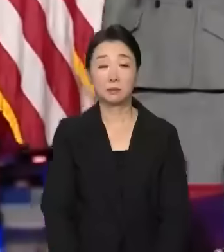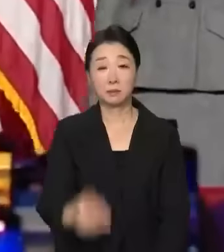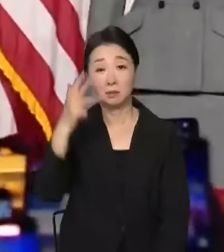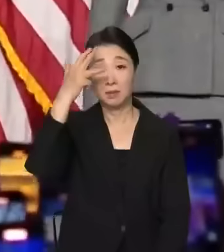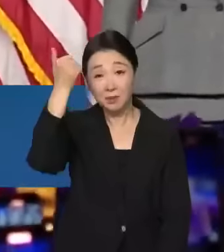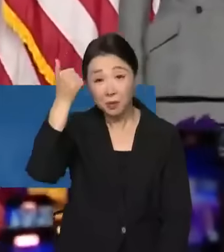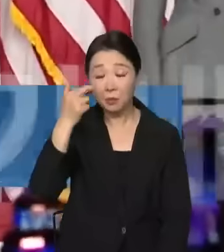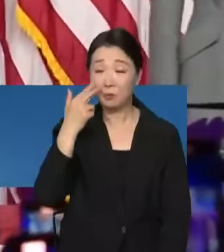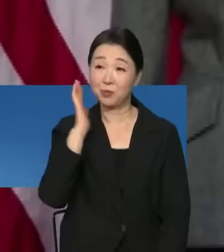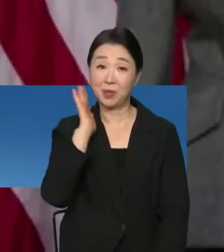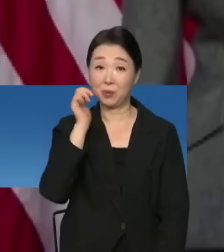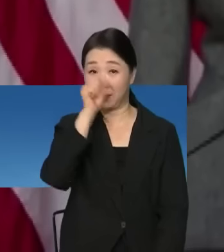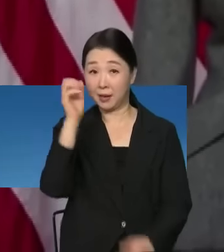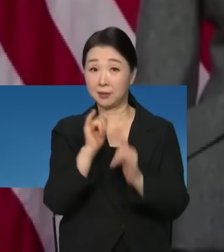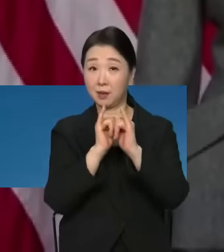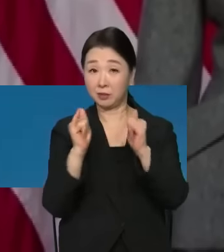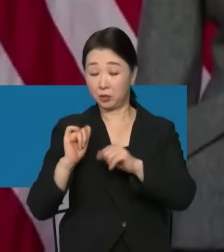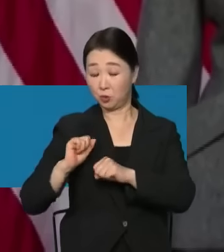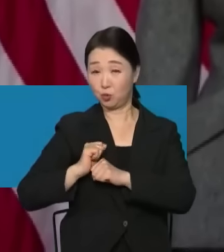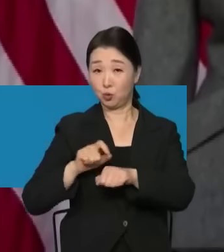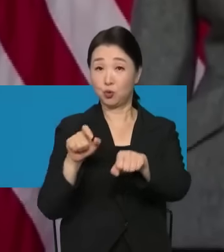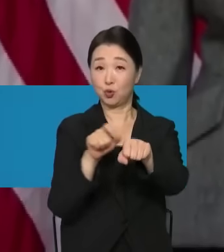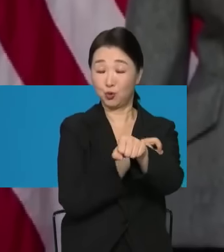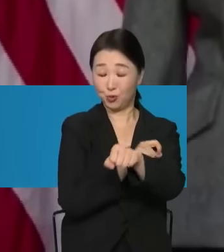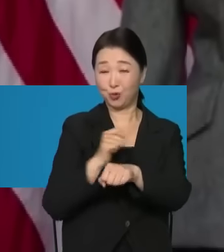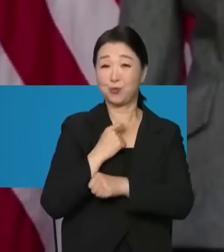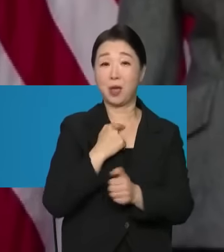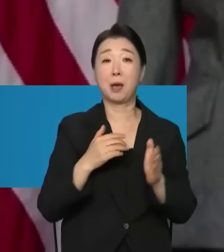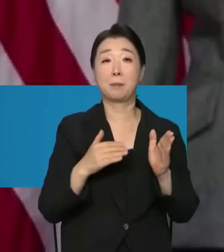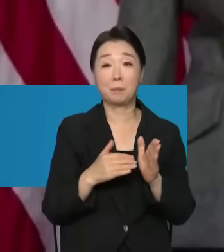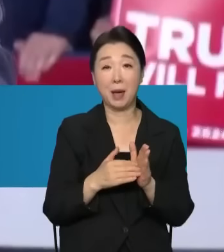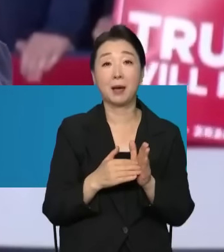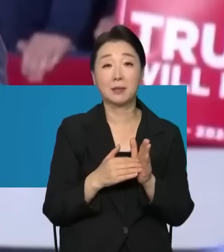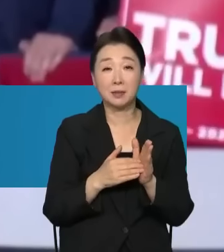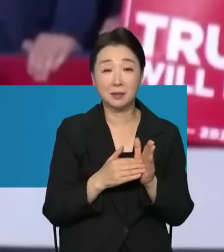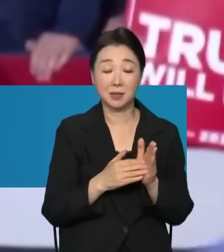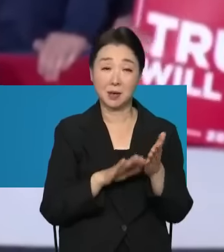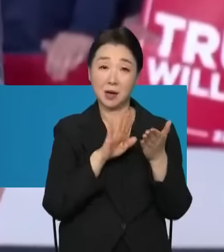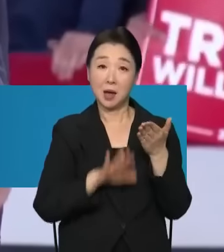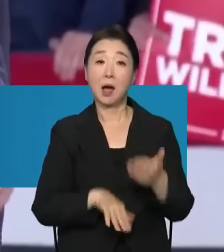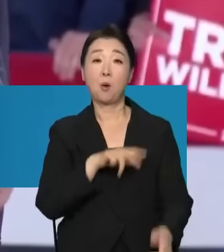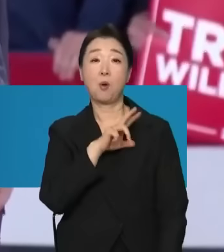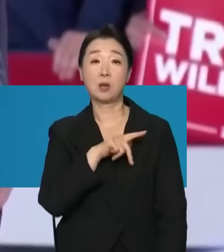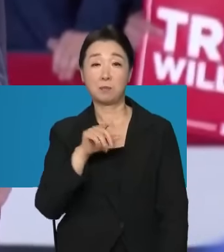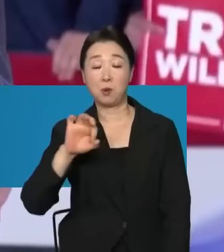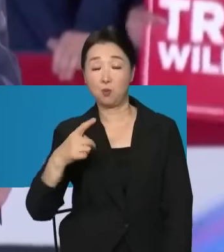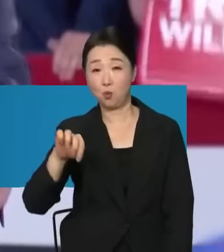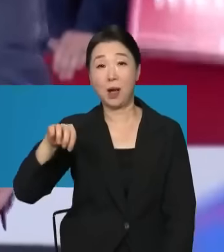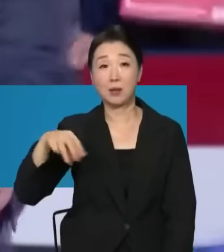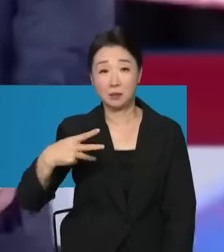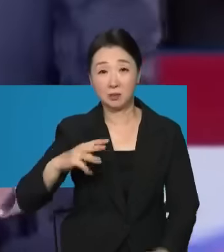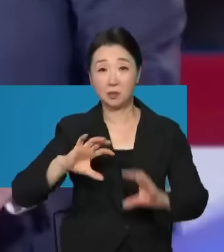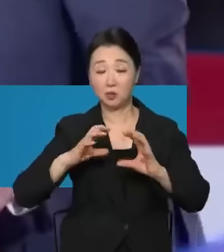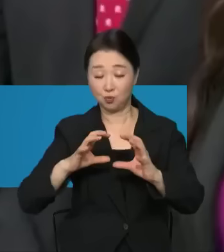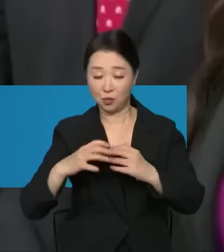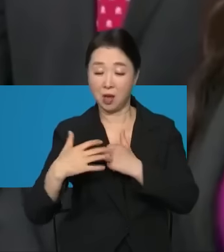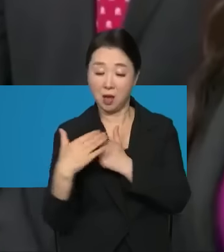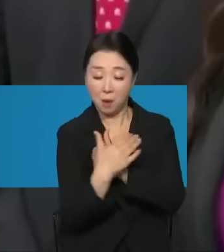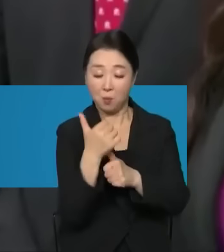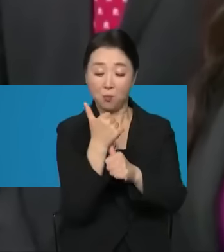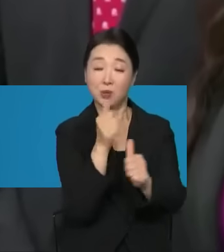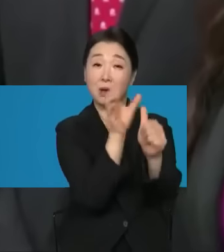트럼프 미국 대통령 당선인이 육군 특수부대원 출신인 마이크 왈츠 하원 의원을 국가안보보좌관으로 공식